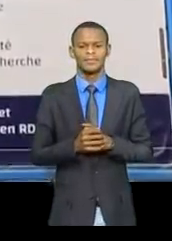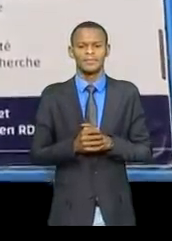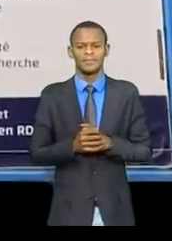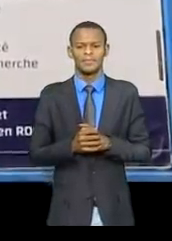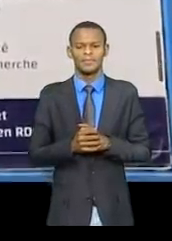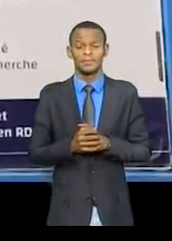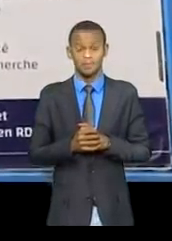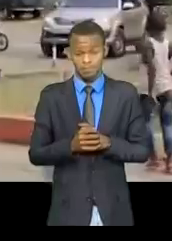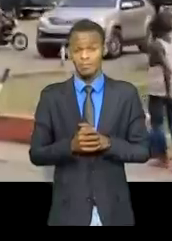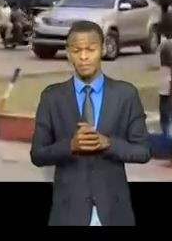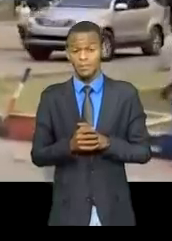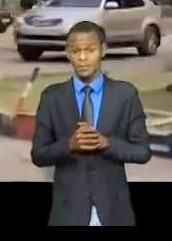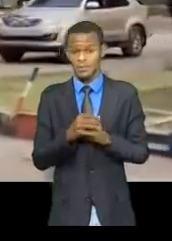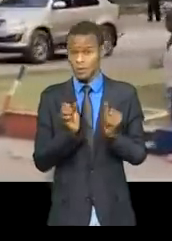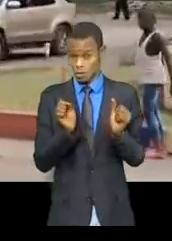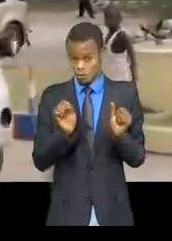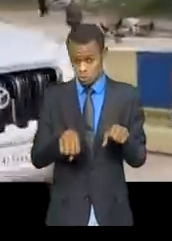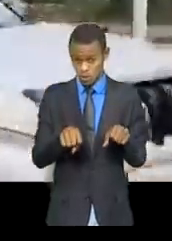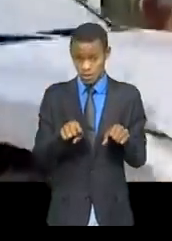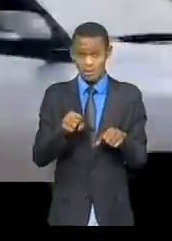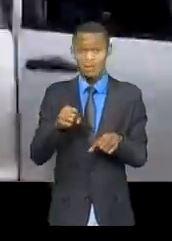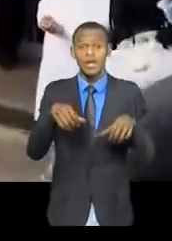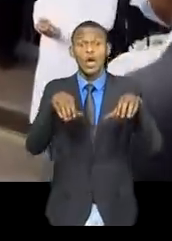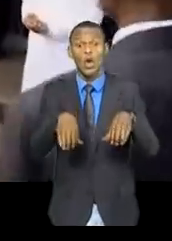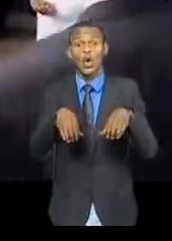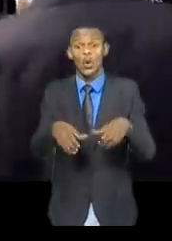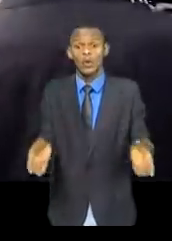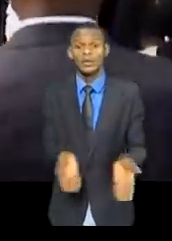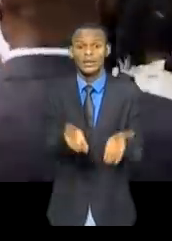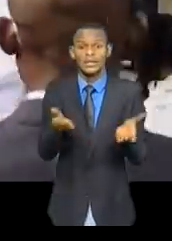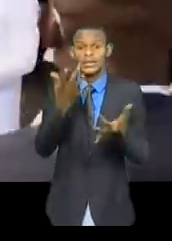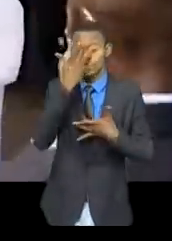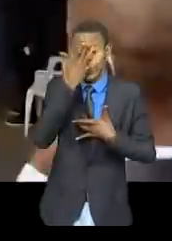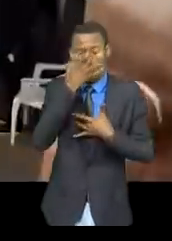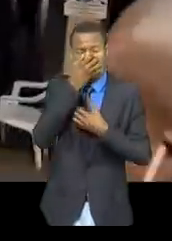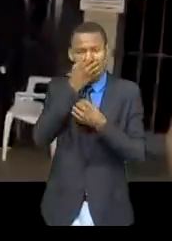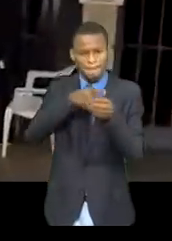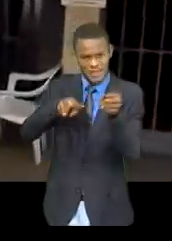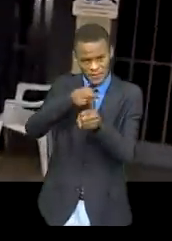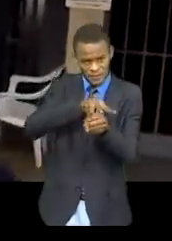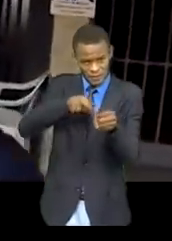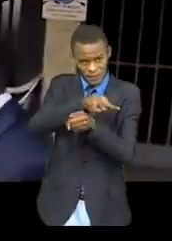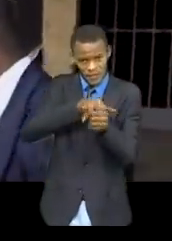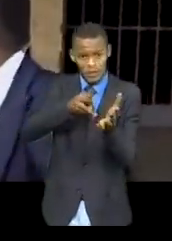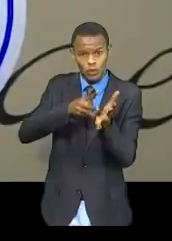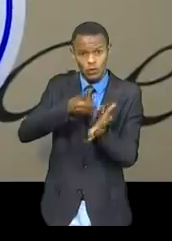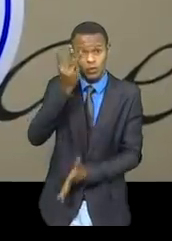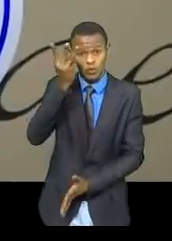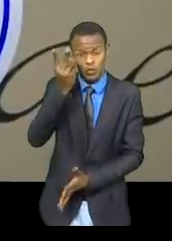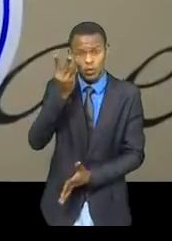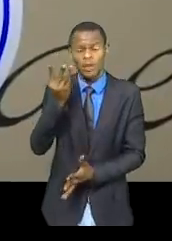Pour appuyer la République démocratique du Congo dans la lutte contre la troisième vague de la Covid-19,